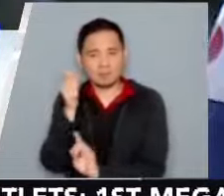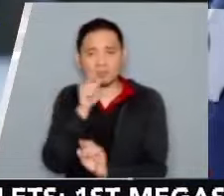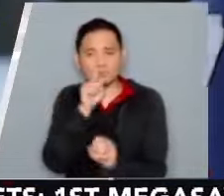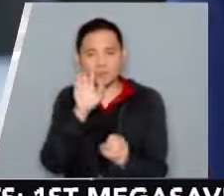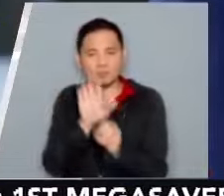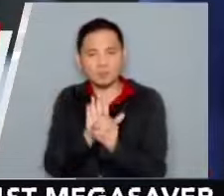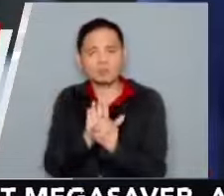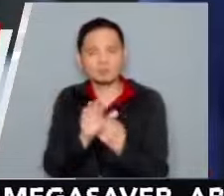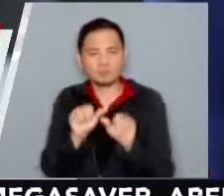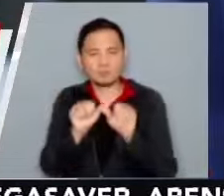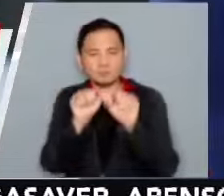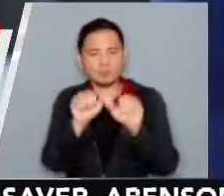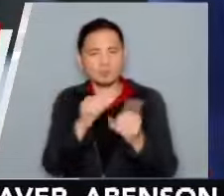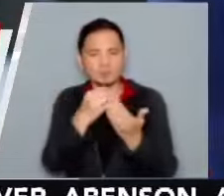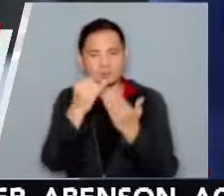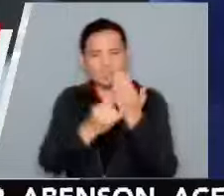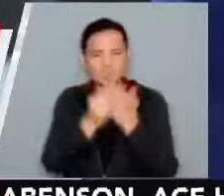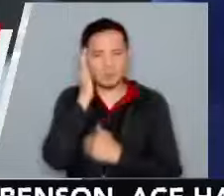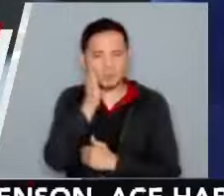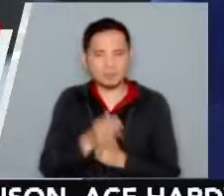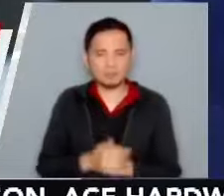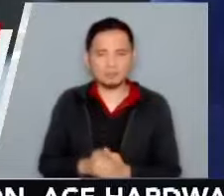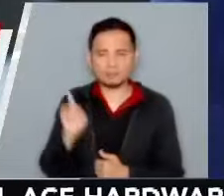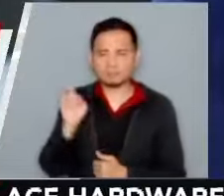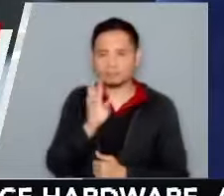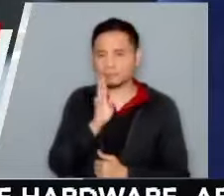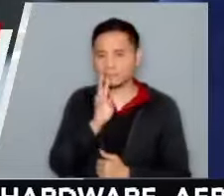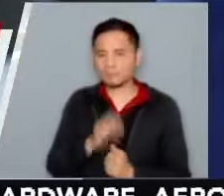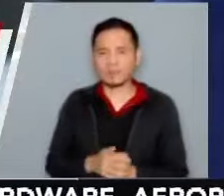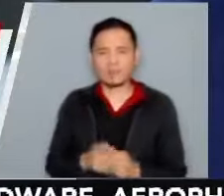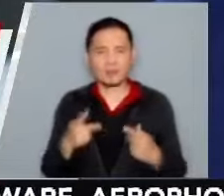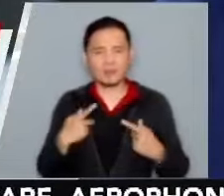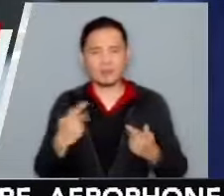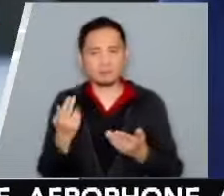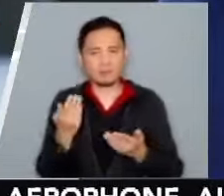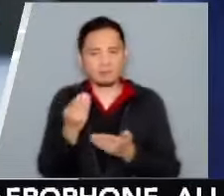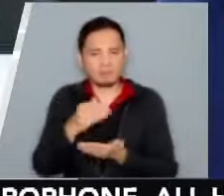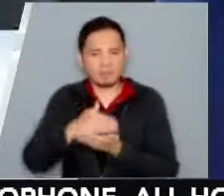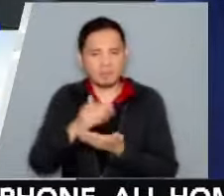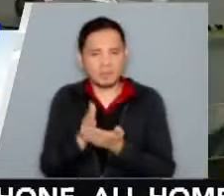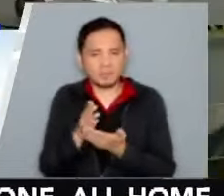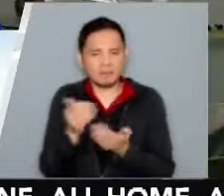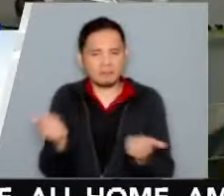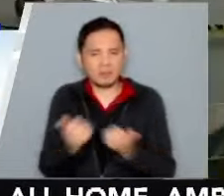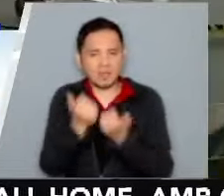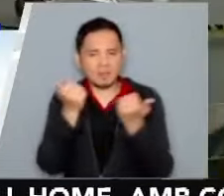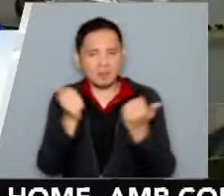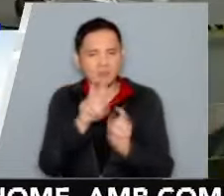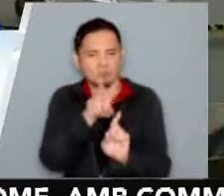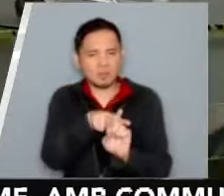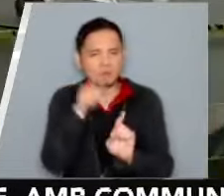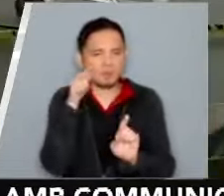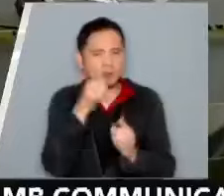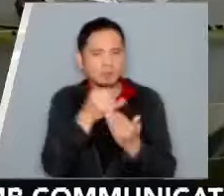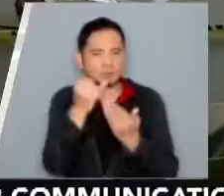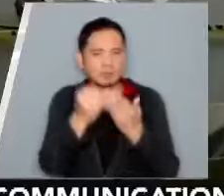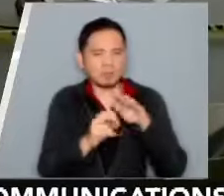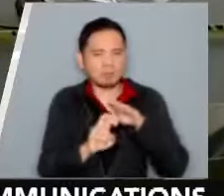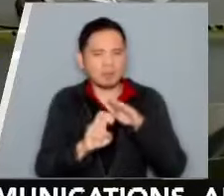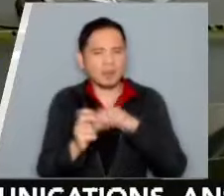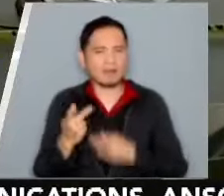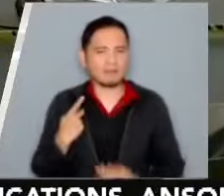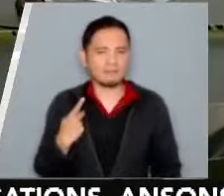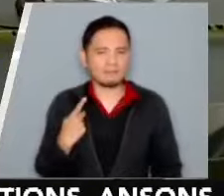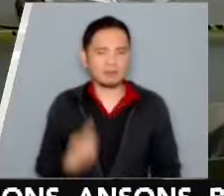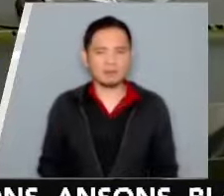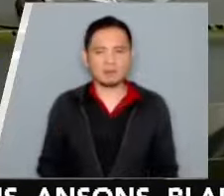are resources available to finance the right-of-way for this project. Ito ang unang balita, Joseph Morong para